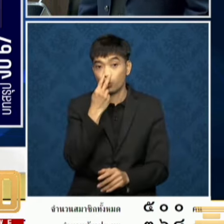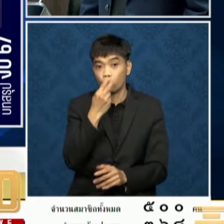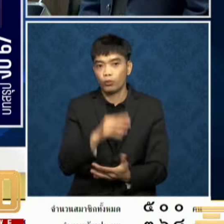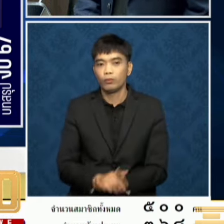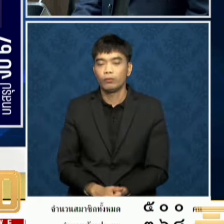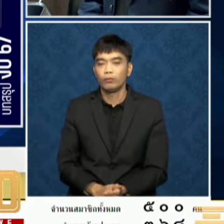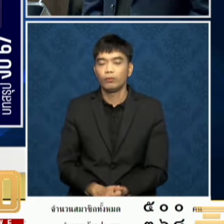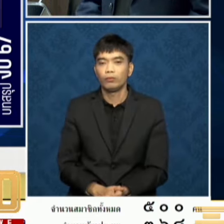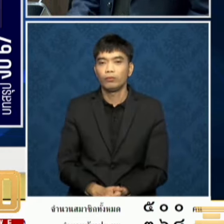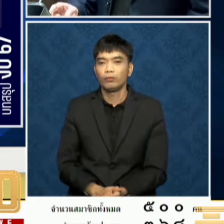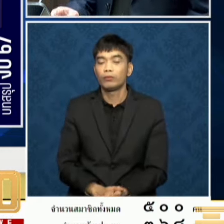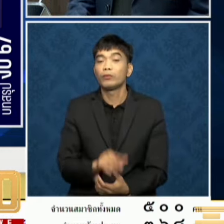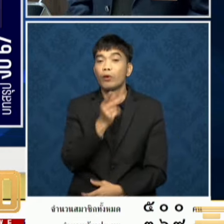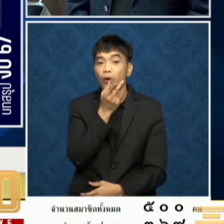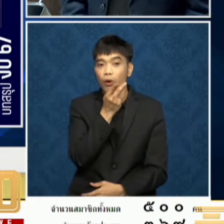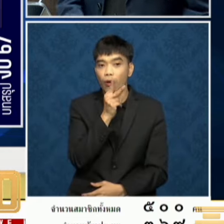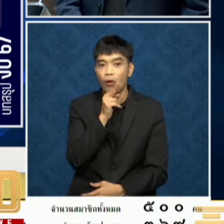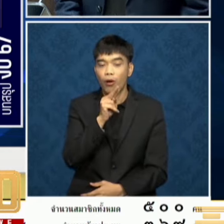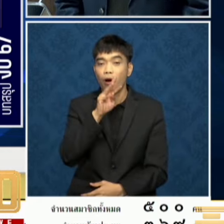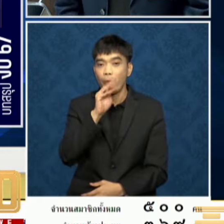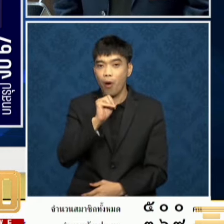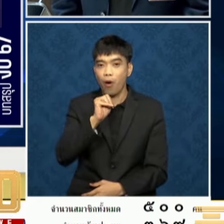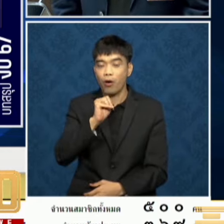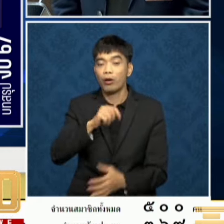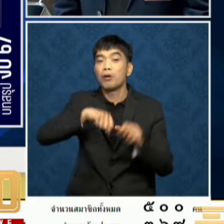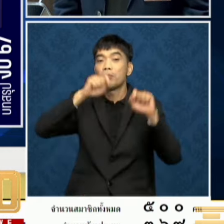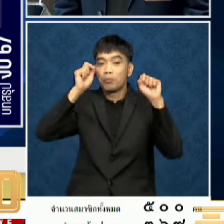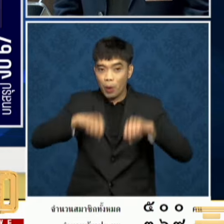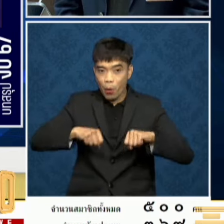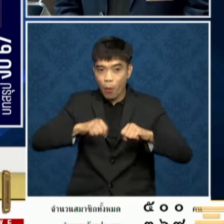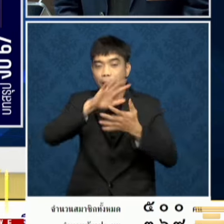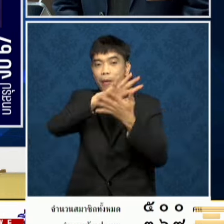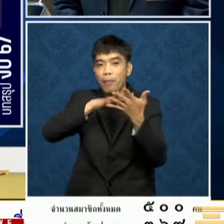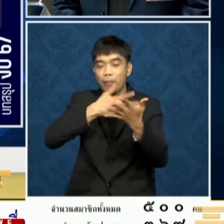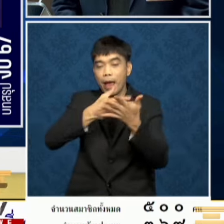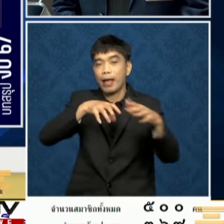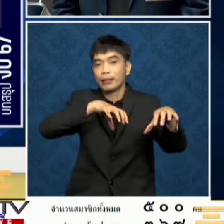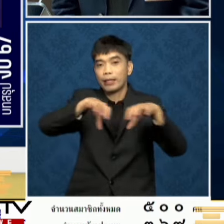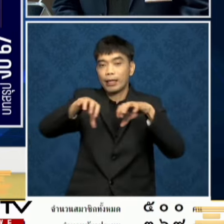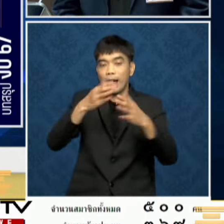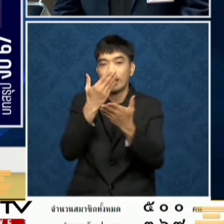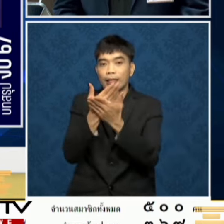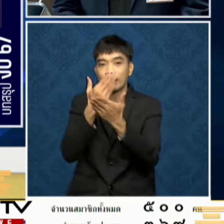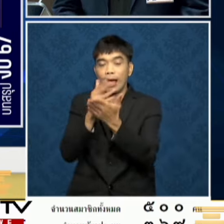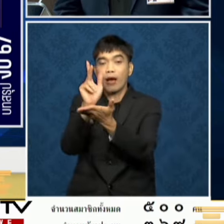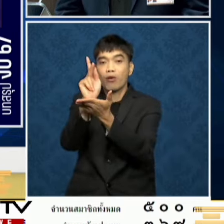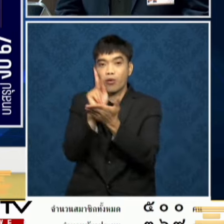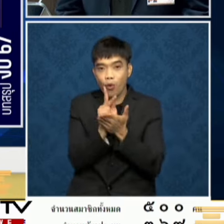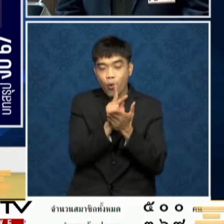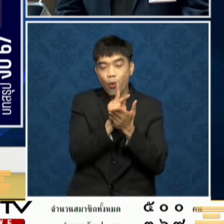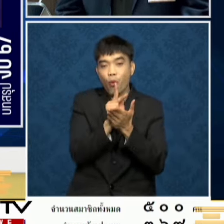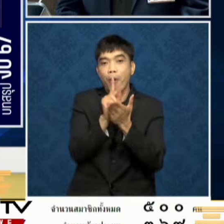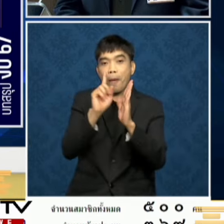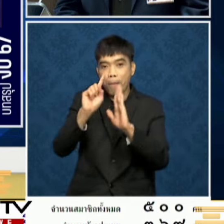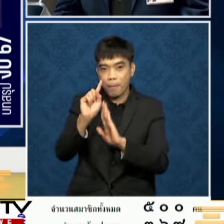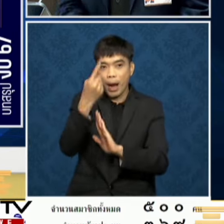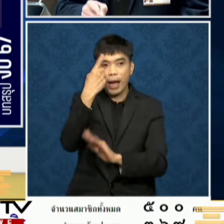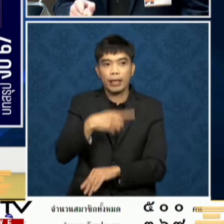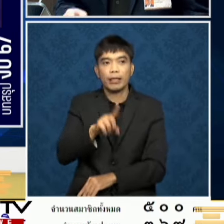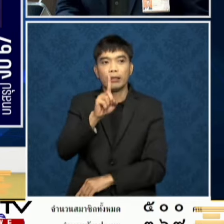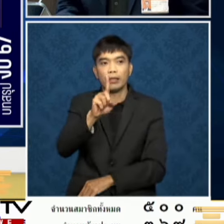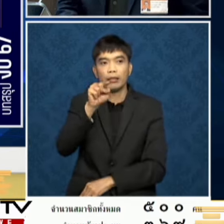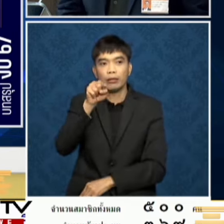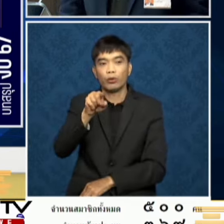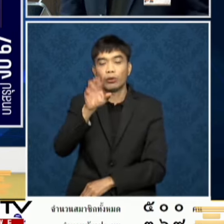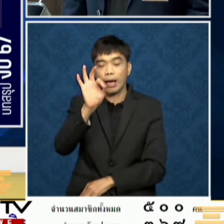ไปครับครม.อนุมัติแผนบริหารหนี้สาธารณะปี2567ก่อหนี้ใหม่ 1.94 แสนล้านบ